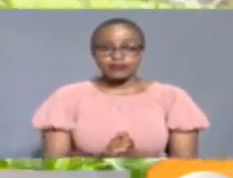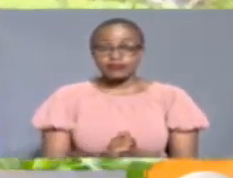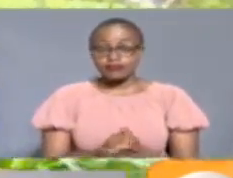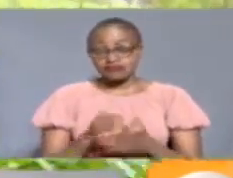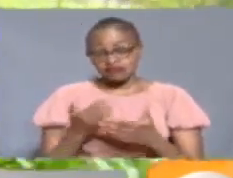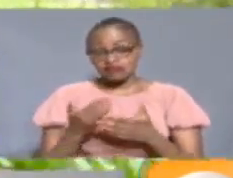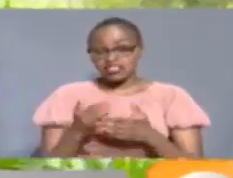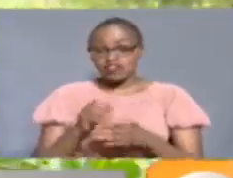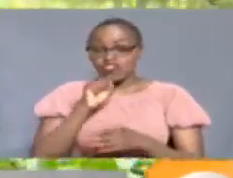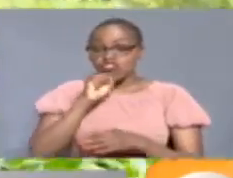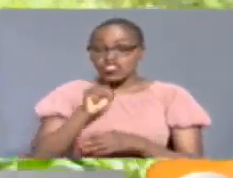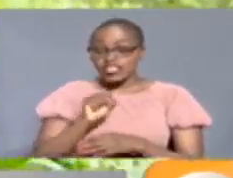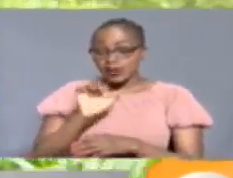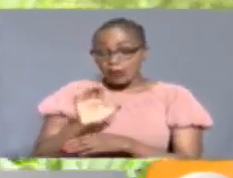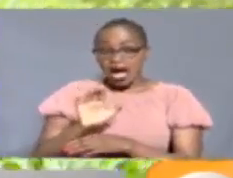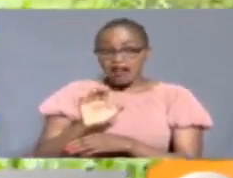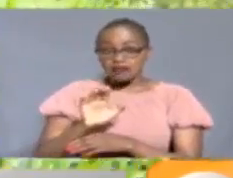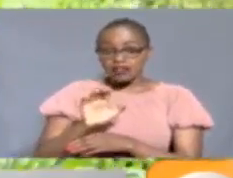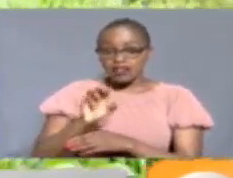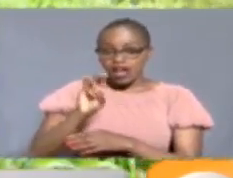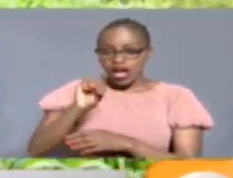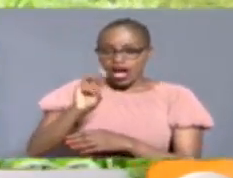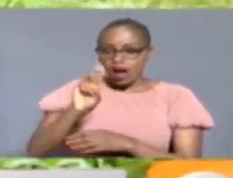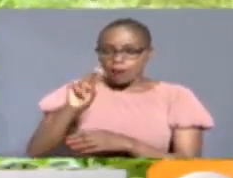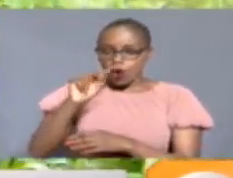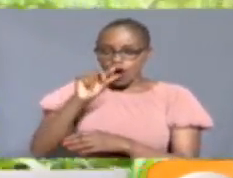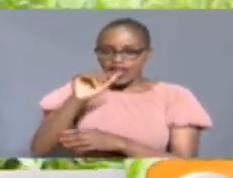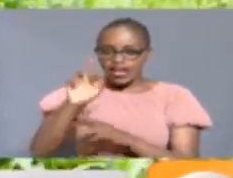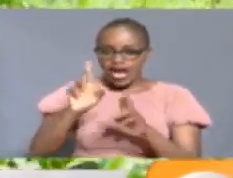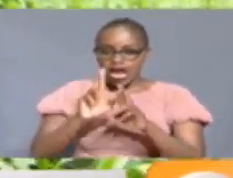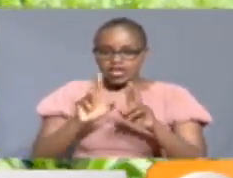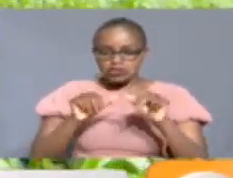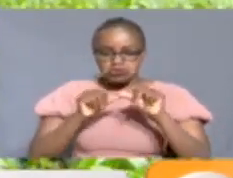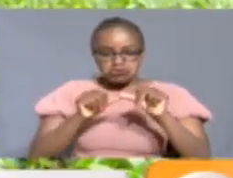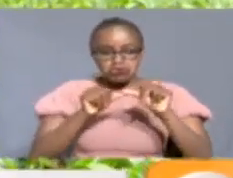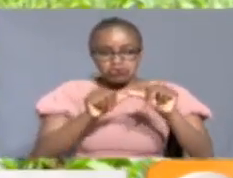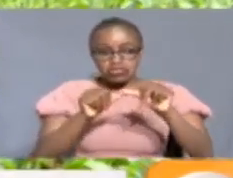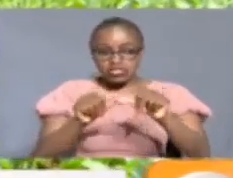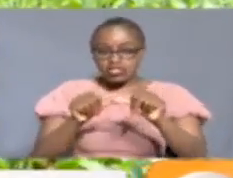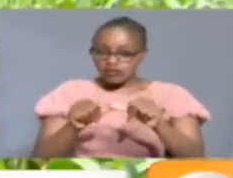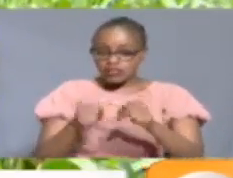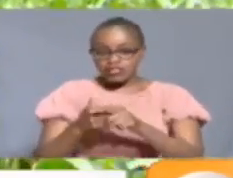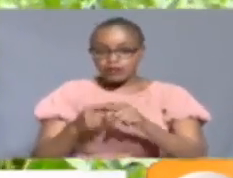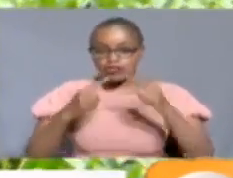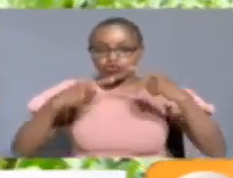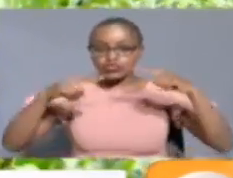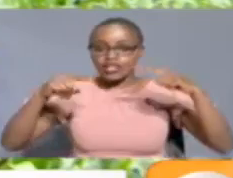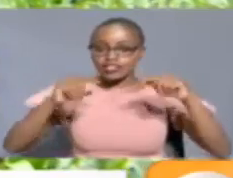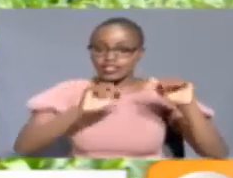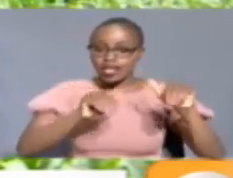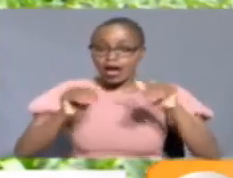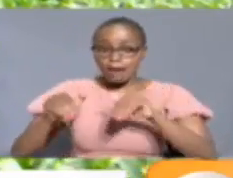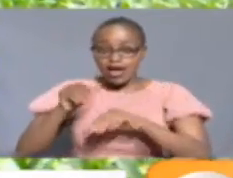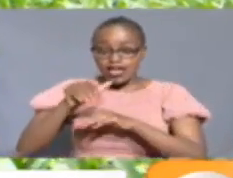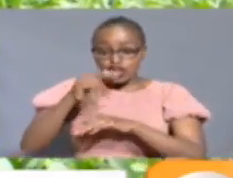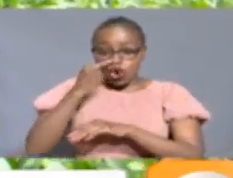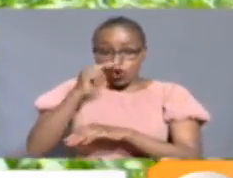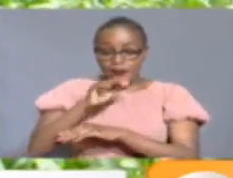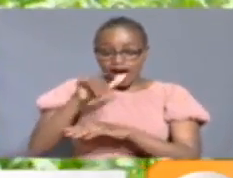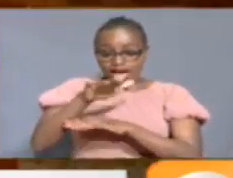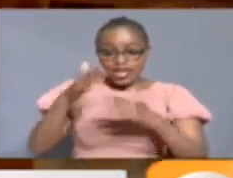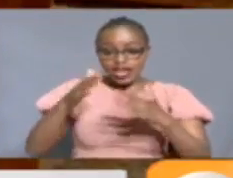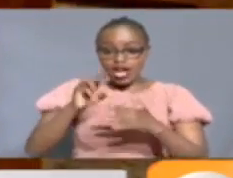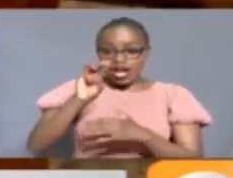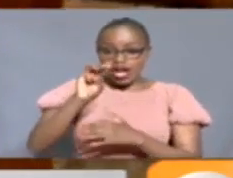Licha ya umri wake, Evans Mwangi amejikakamua kuendelea na azma yake ya kunawiri na kilimo nyumbani kwake katika eneo